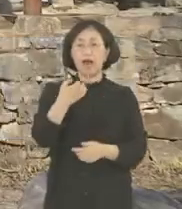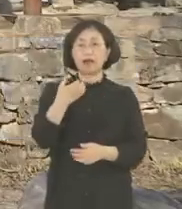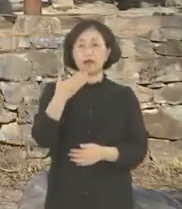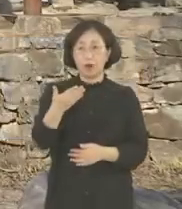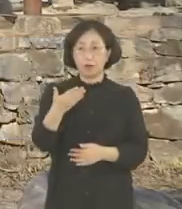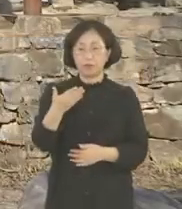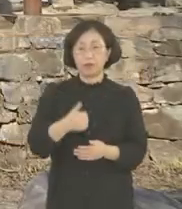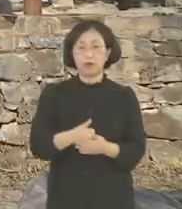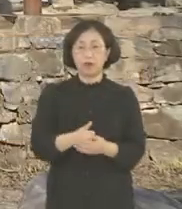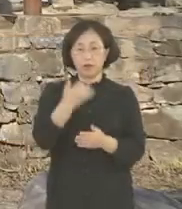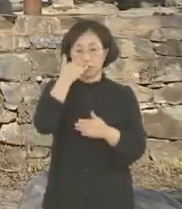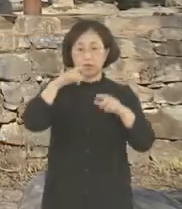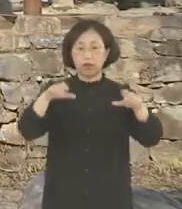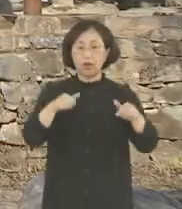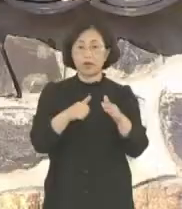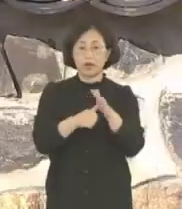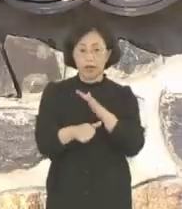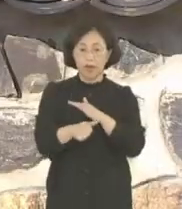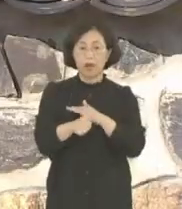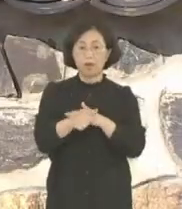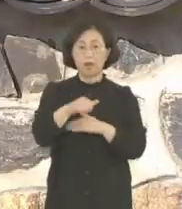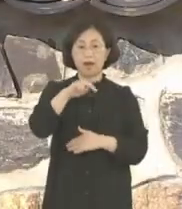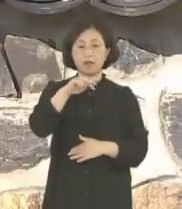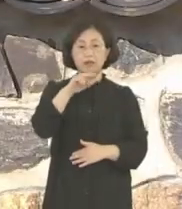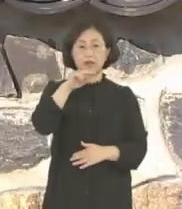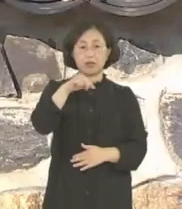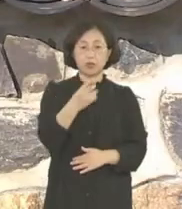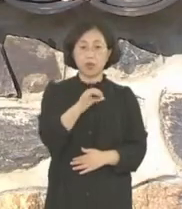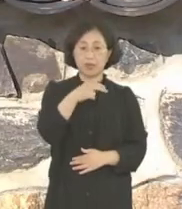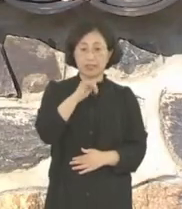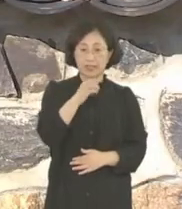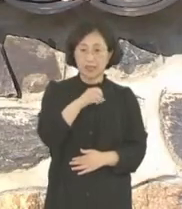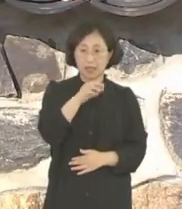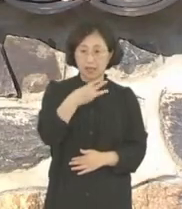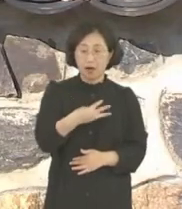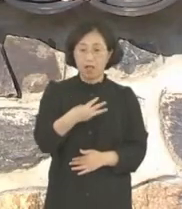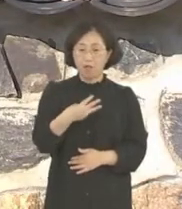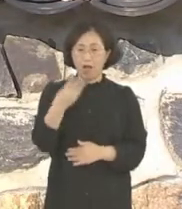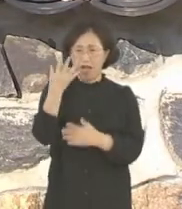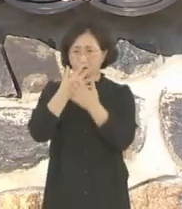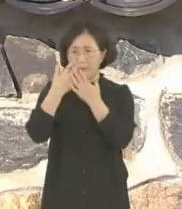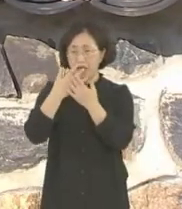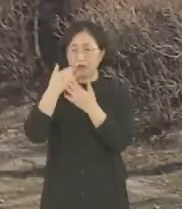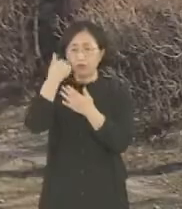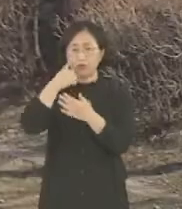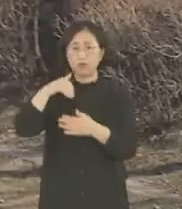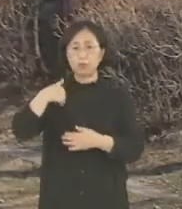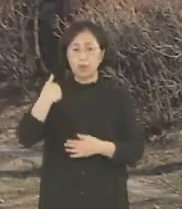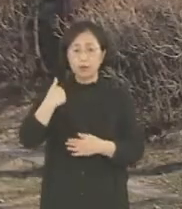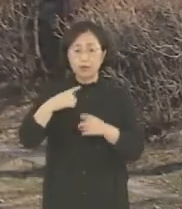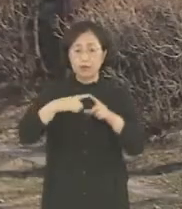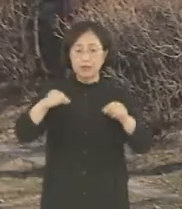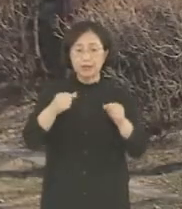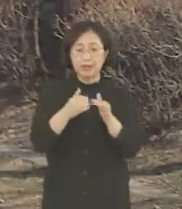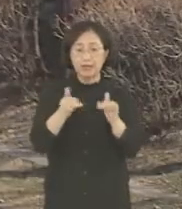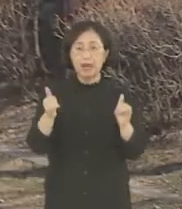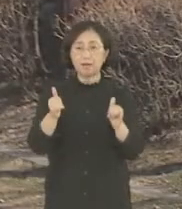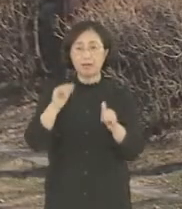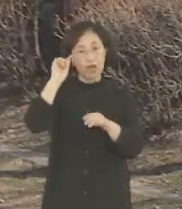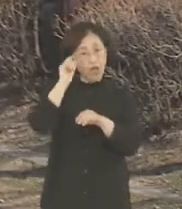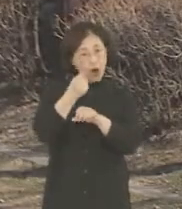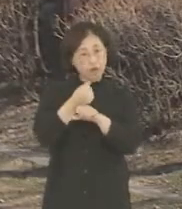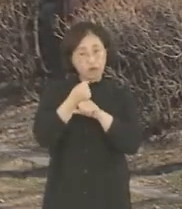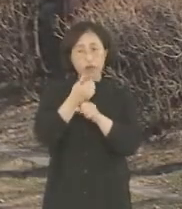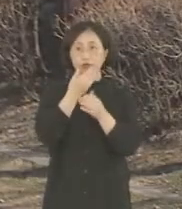99점으로 충청권을 대표하는 유학자 우암송시열과 베일에 가려져 있던 일제강점기 유림들에 관한 연구해